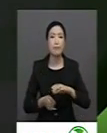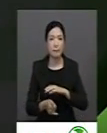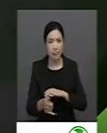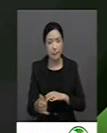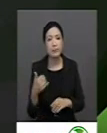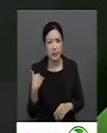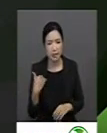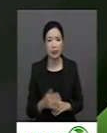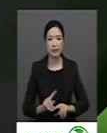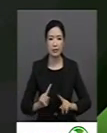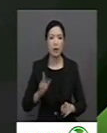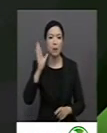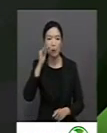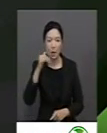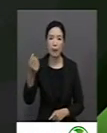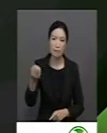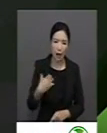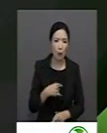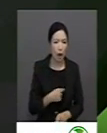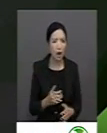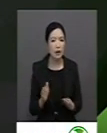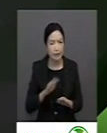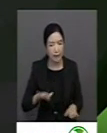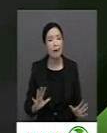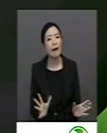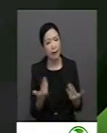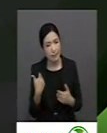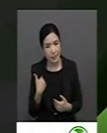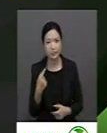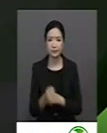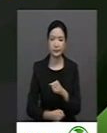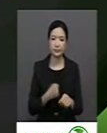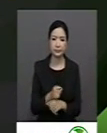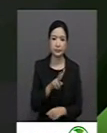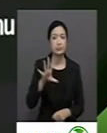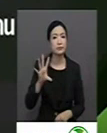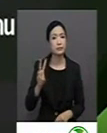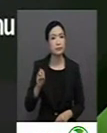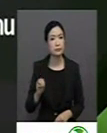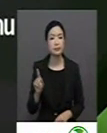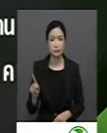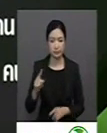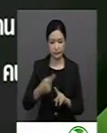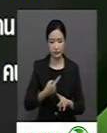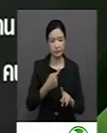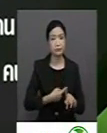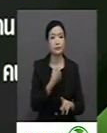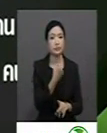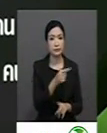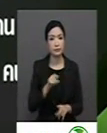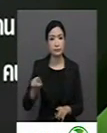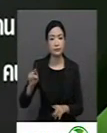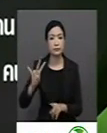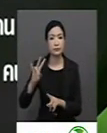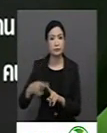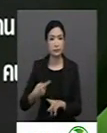ประการใดแต่ผู้ปกครองเนี่ยก็มาแจ้งหายเอาไว้ตัวเลขล่าสุดเมื่อปี2560ครับตั้งแต่มกราคมจนถึ